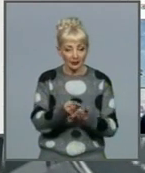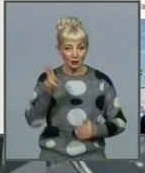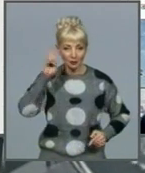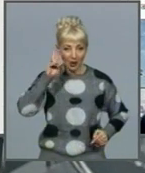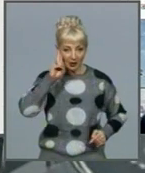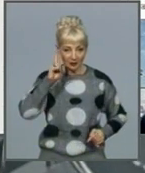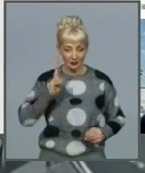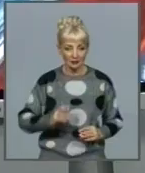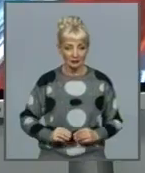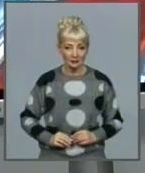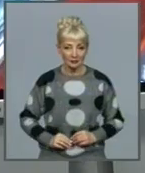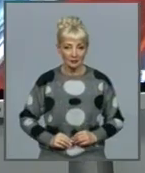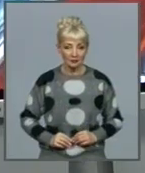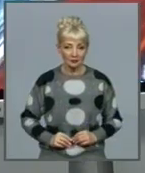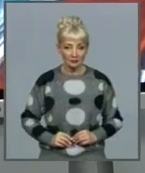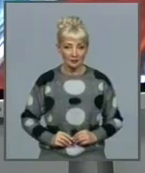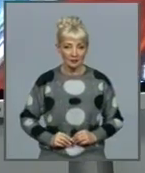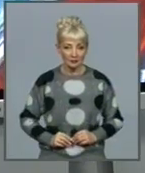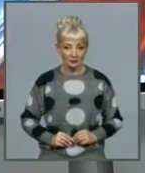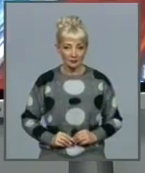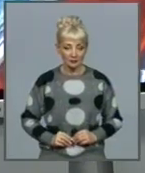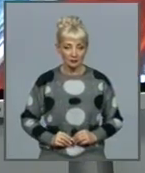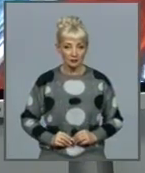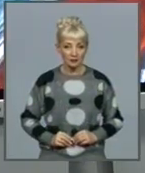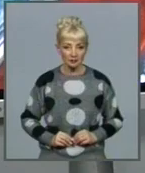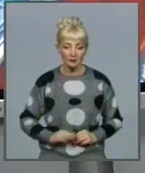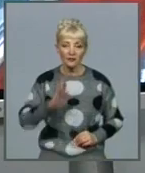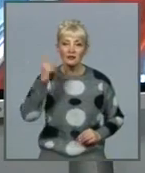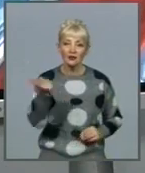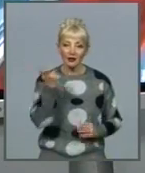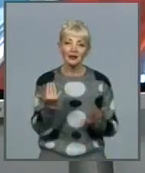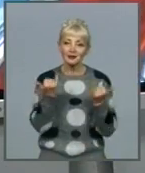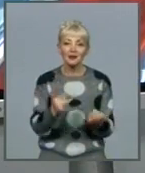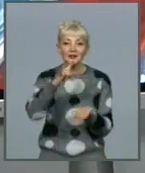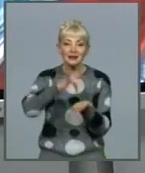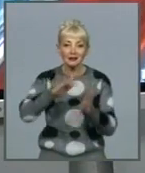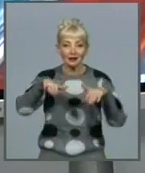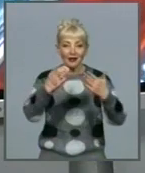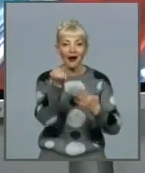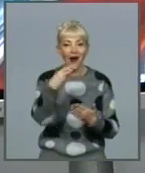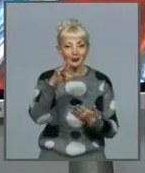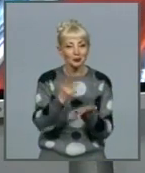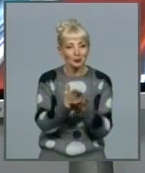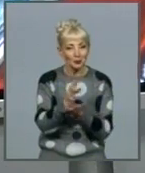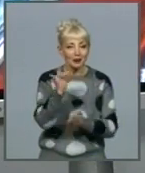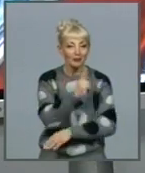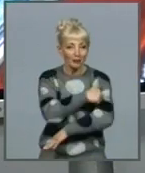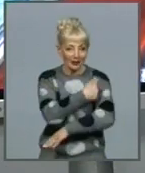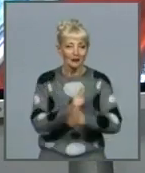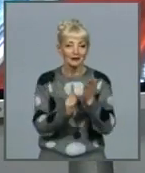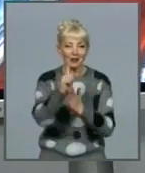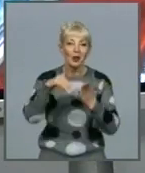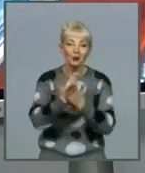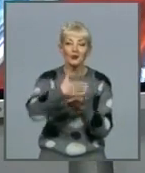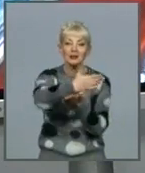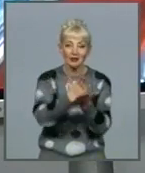Харьковские известия. У Харкові тепер і в центрах надання адмінпослуг, а також у лікарнях запровадять новий сервіс «Веб-перекладач